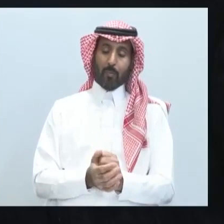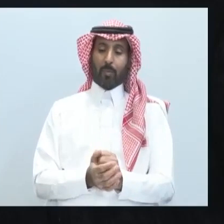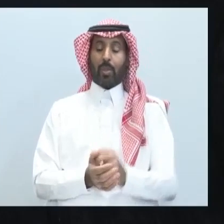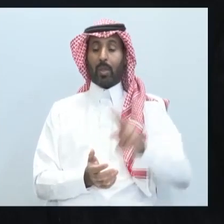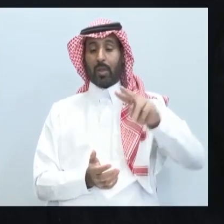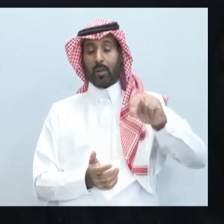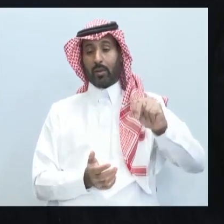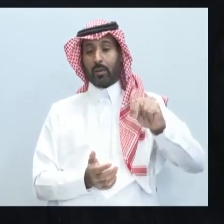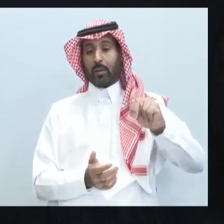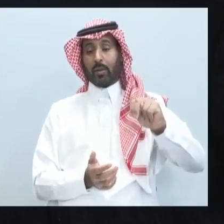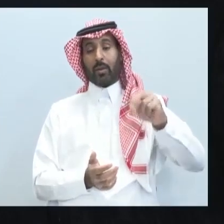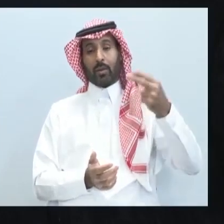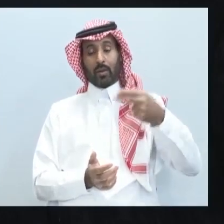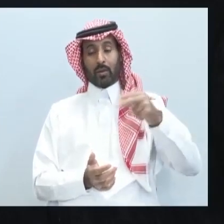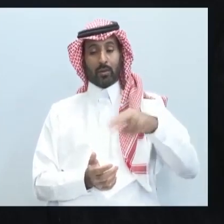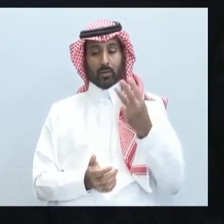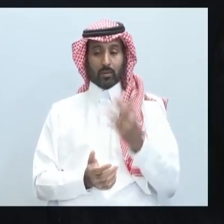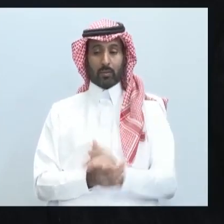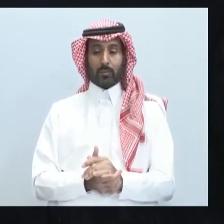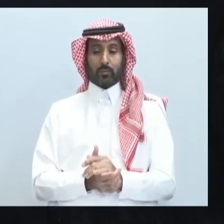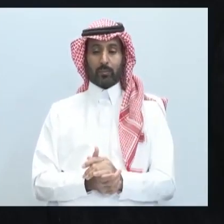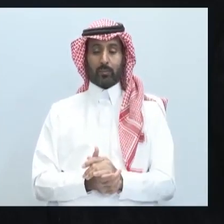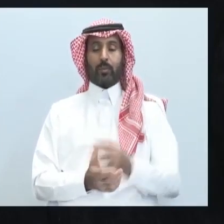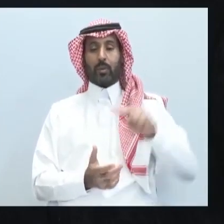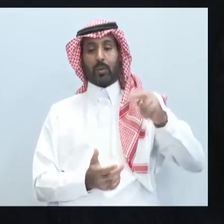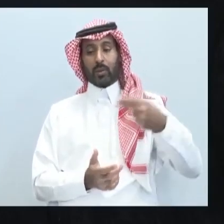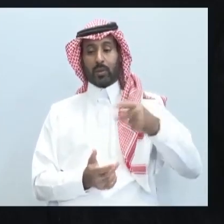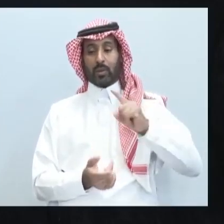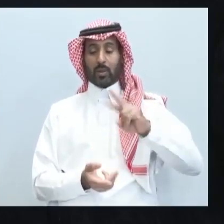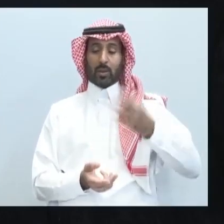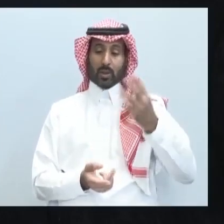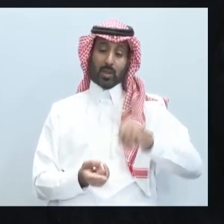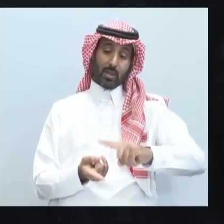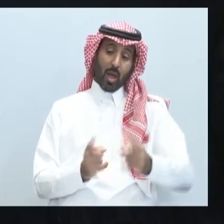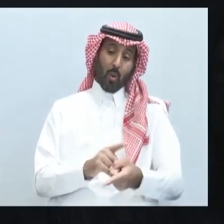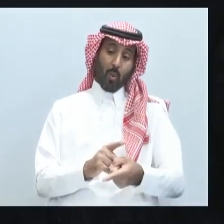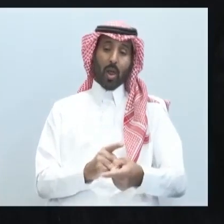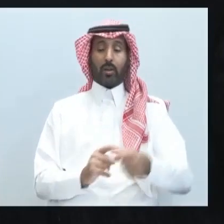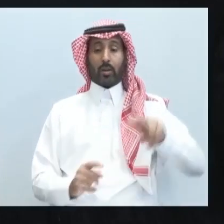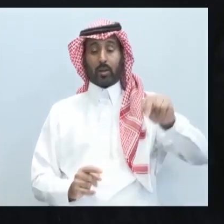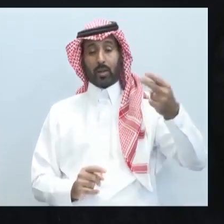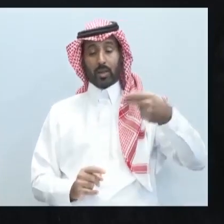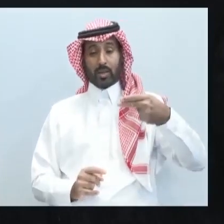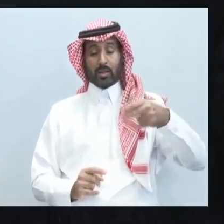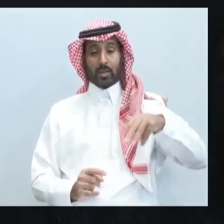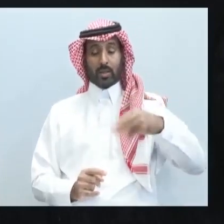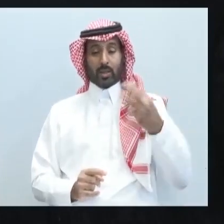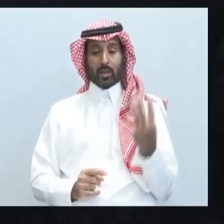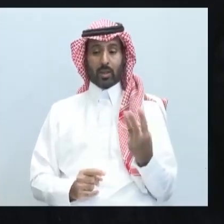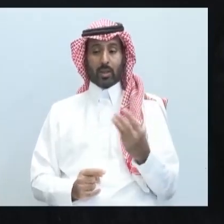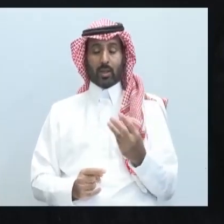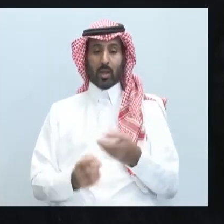اتش 3 الى nh3 كانت في البدايه ان اتش 4 عفوا تحولت الى ان اتش 3 اذا ما الذي حدث لاحظ انه